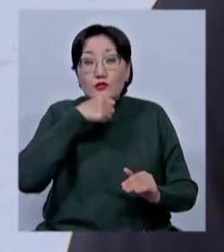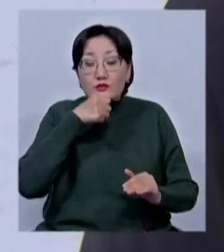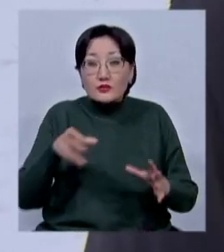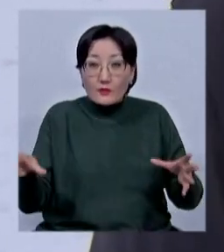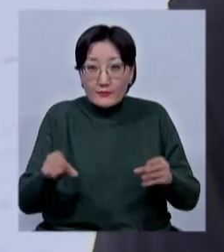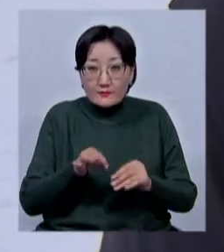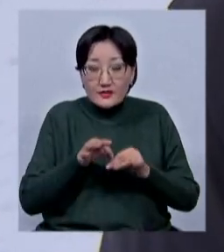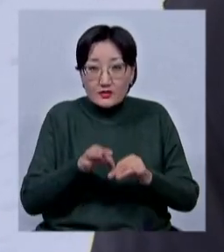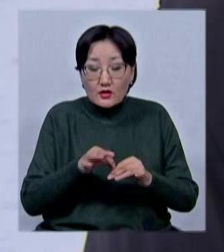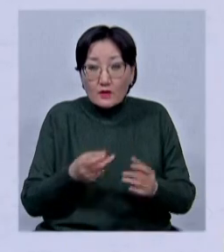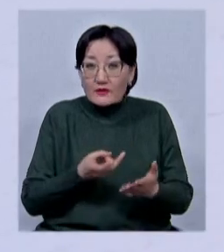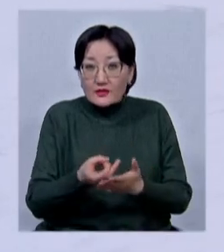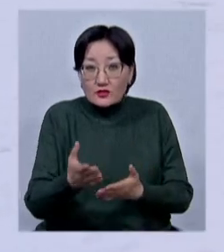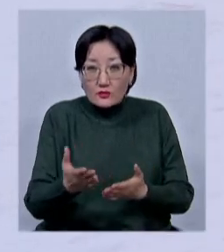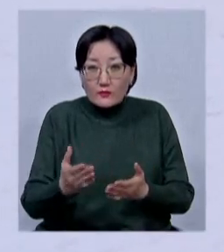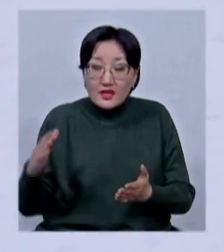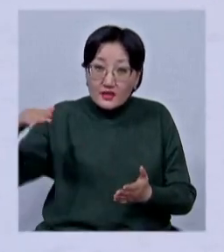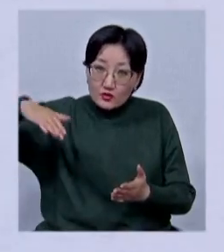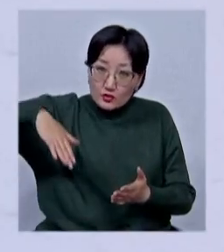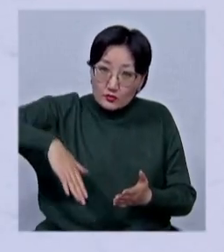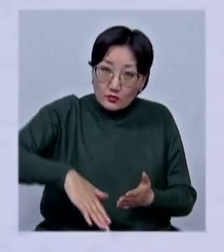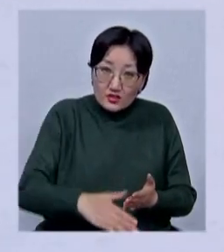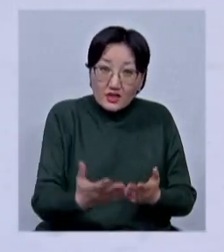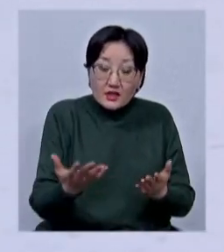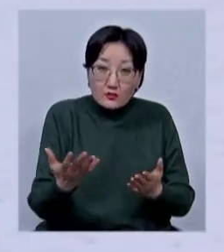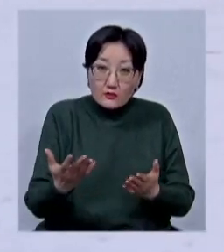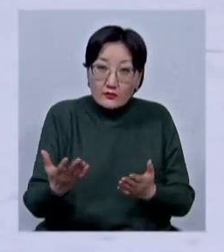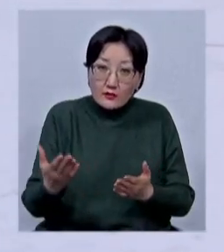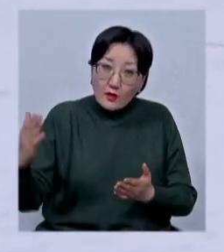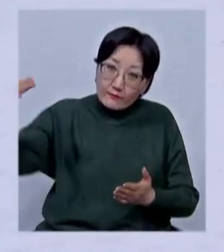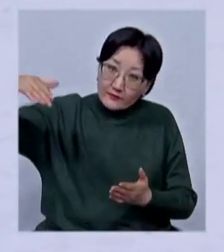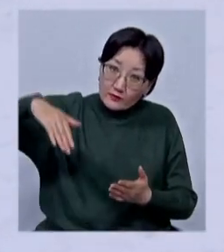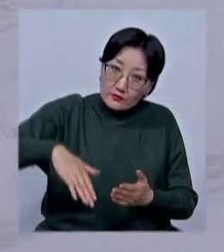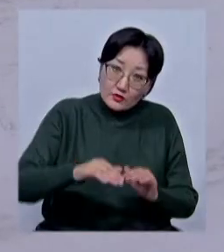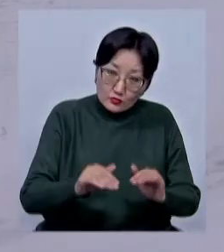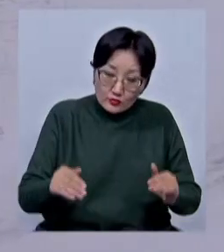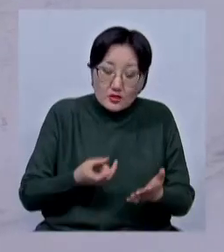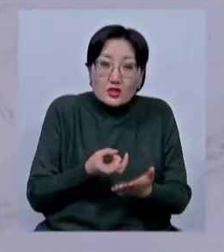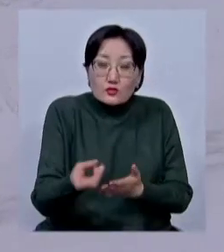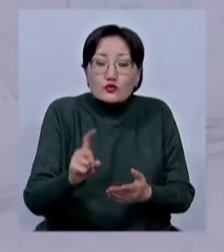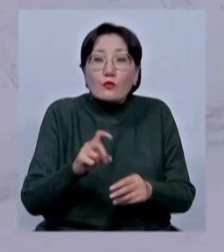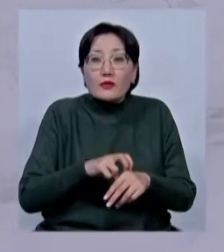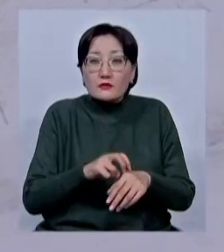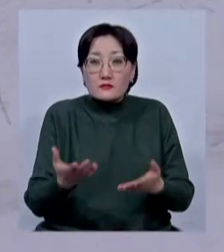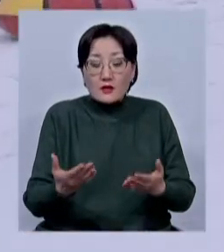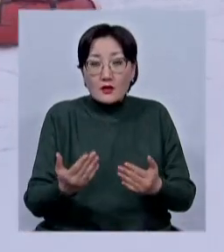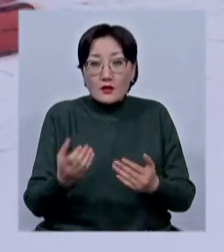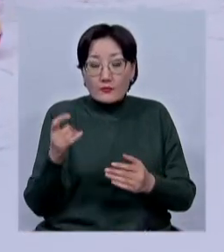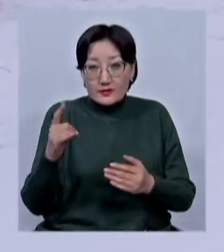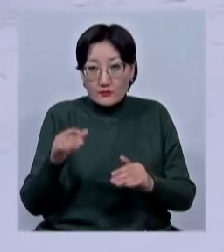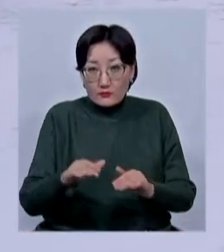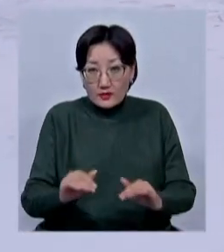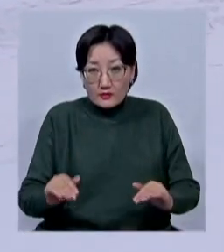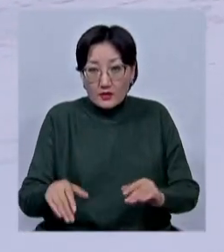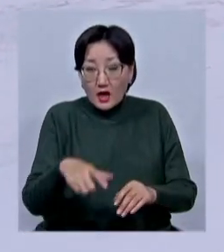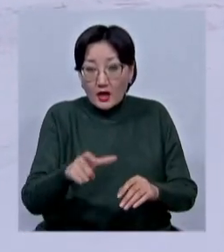сырғанап отыр. Қатты биік емес қой. Склон же, смотрите какой. Большой же, дети катаются, че боятся. Ол жер кішкентай, мына жерде адам да